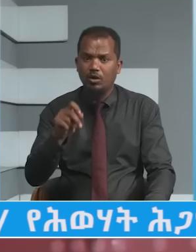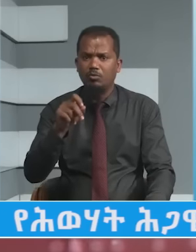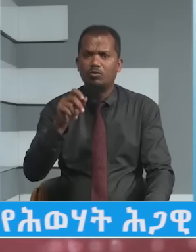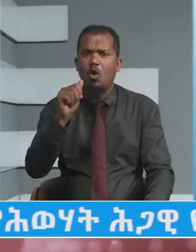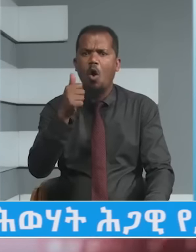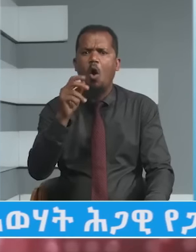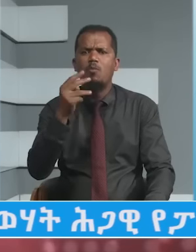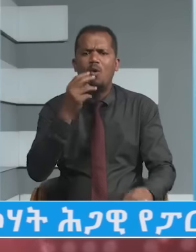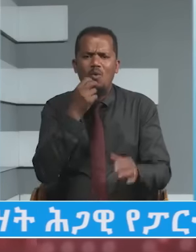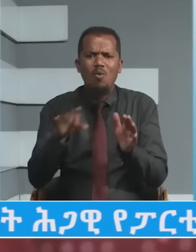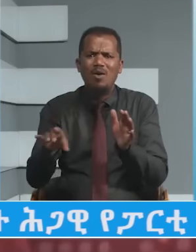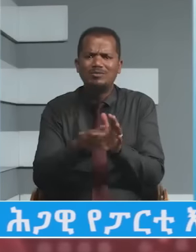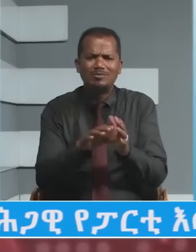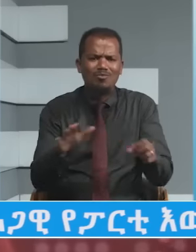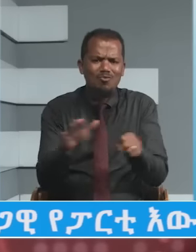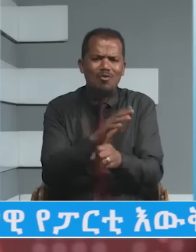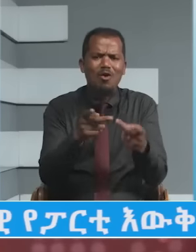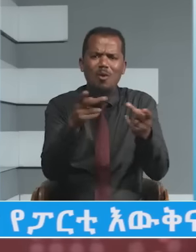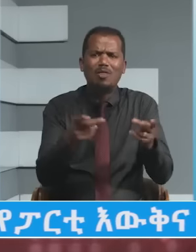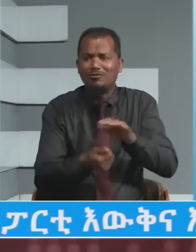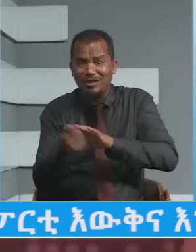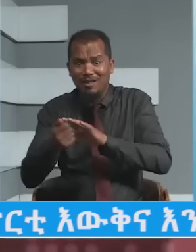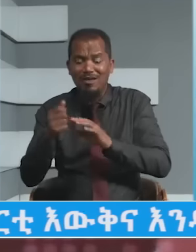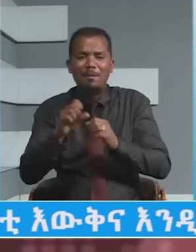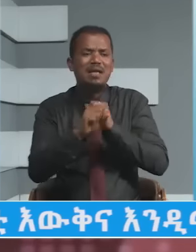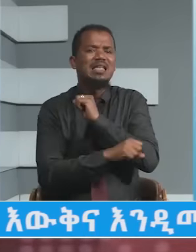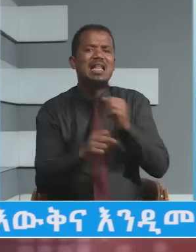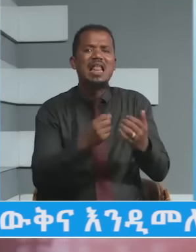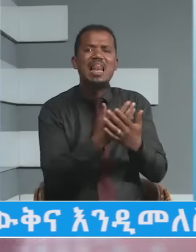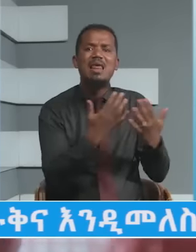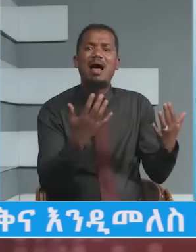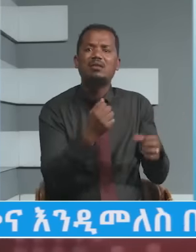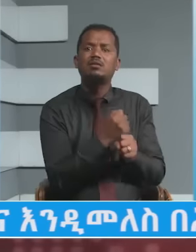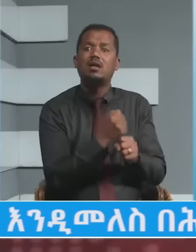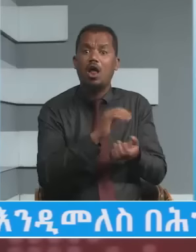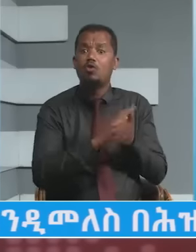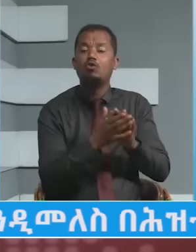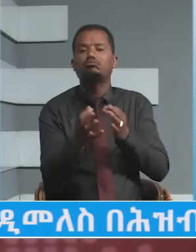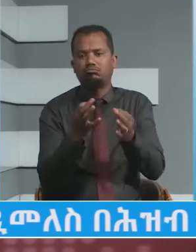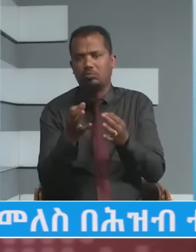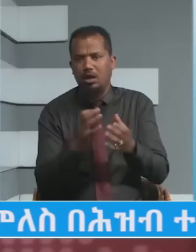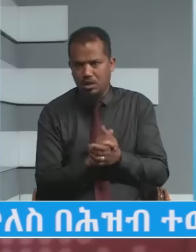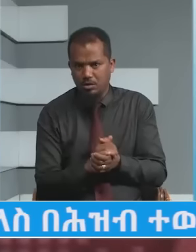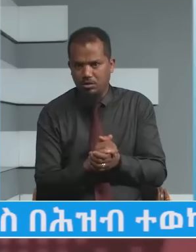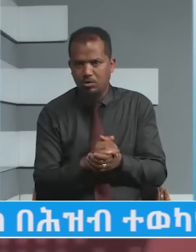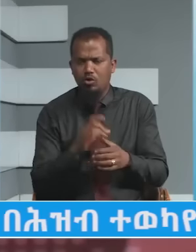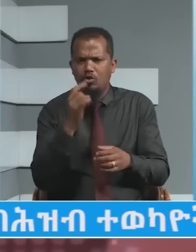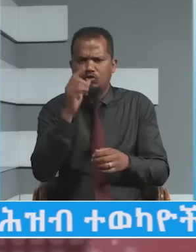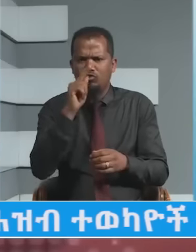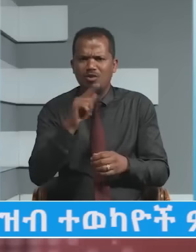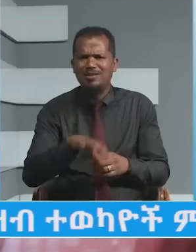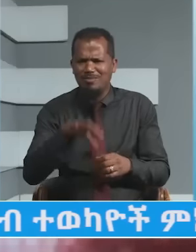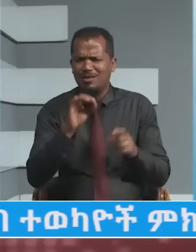በደቡብ ኦሞ ዞን በወንዝ ሙላት ከቀያቸው ለተፈናቀሉ ዜጎች መሰረተ ልማት ሊሰራላቸው እንደሆነ ተገለጸ።